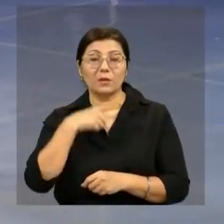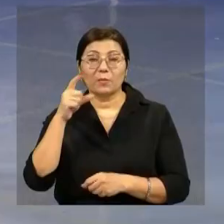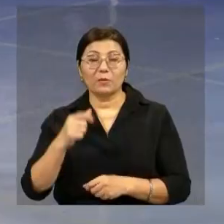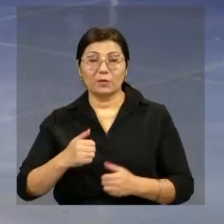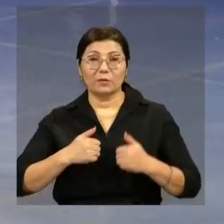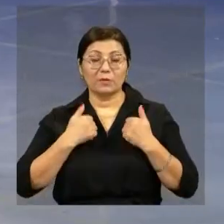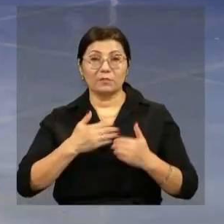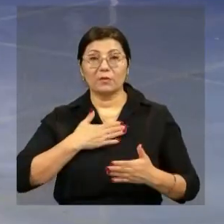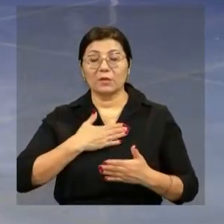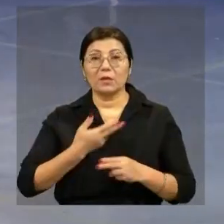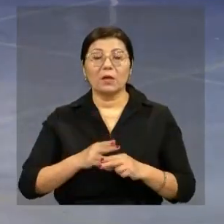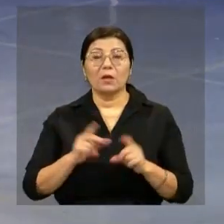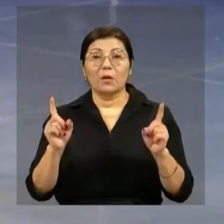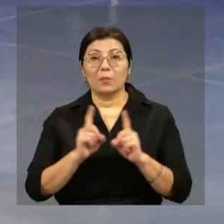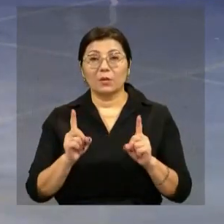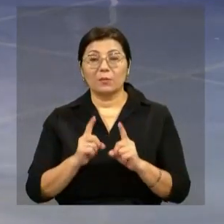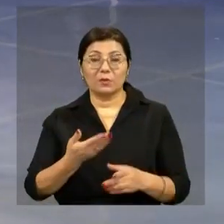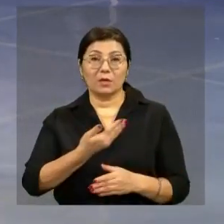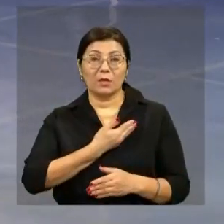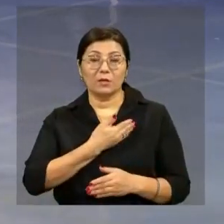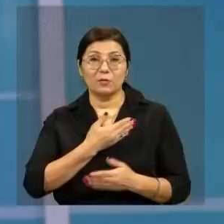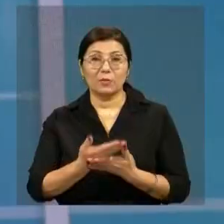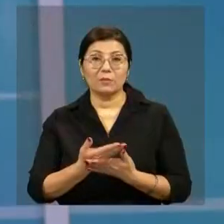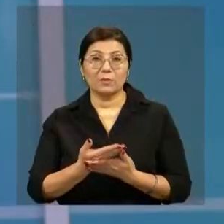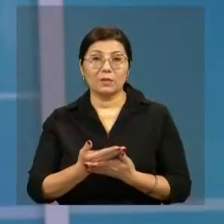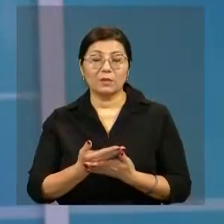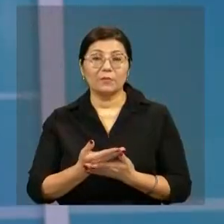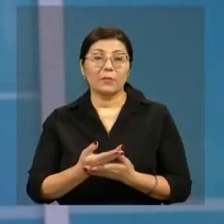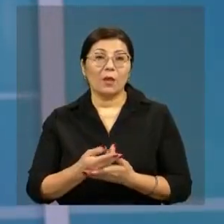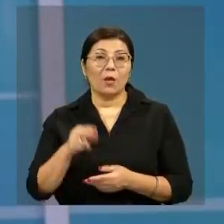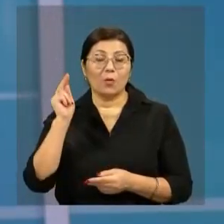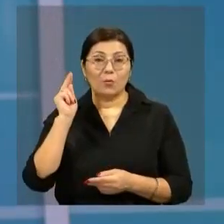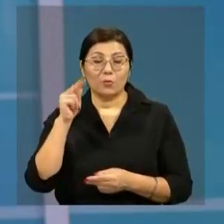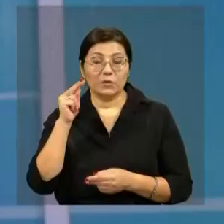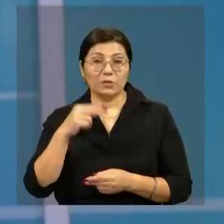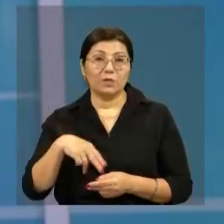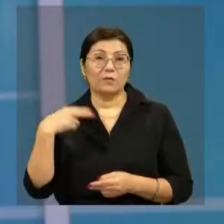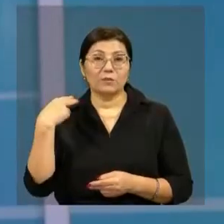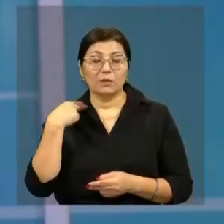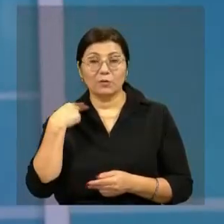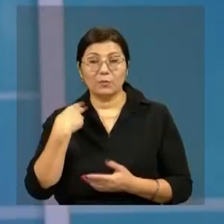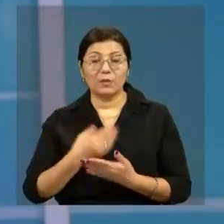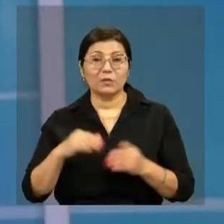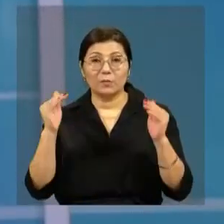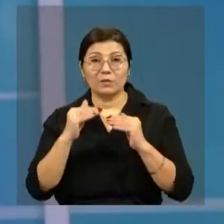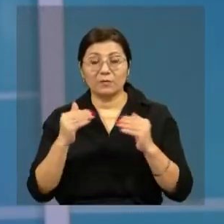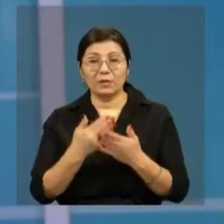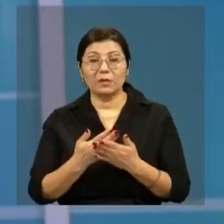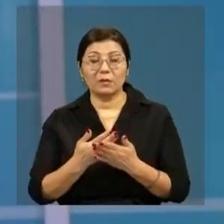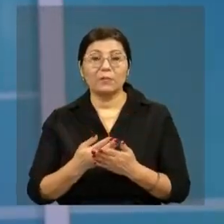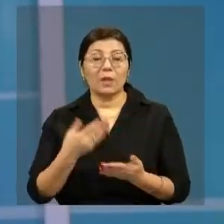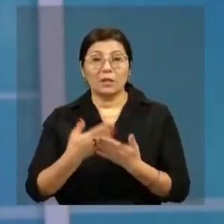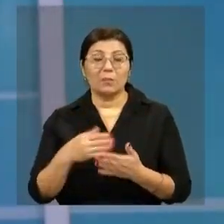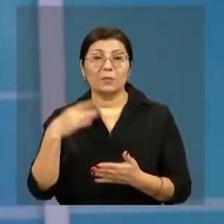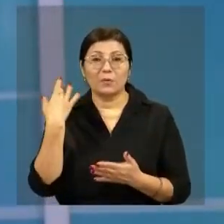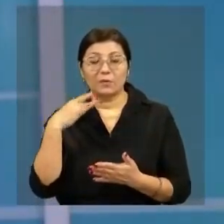стремится к волонтерству, потому что они хотят поступить в зарубежные университеты. А в зарубежных университетах очень ценят волонтерство. Например, в Америке,